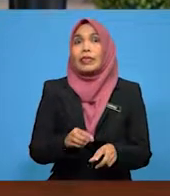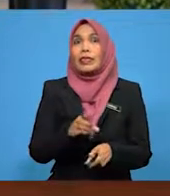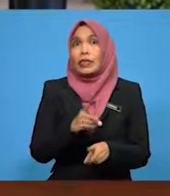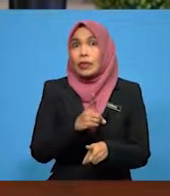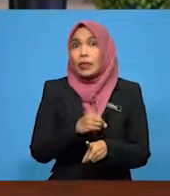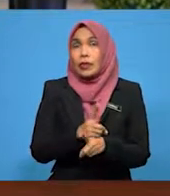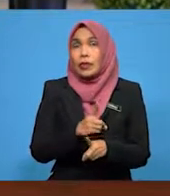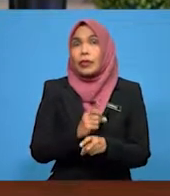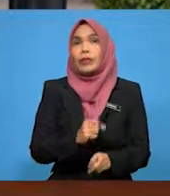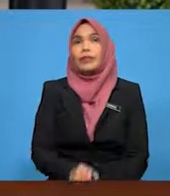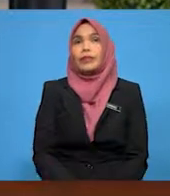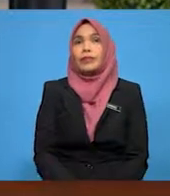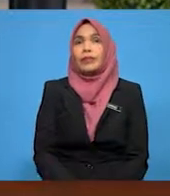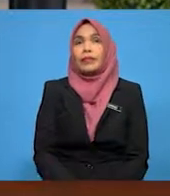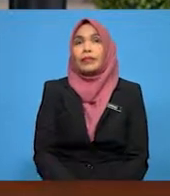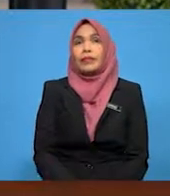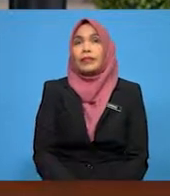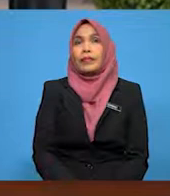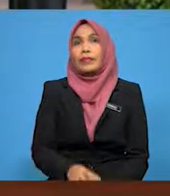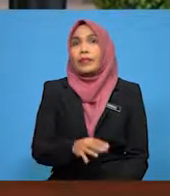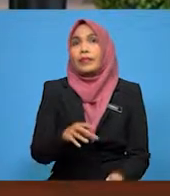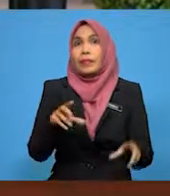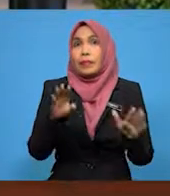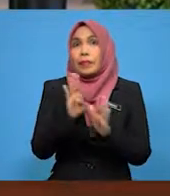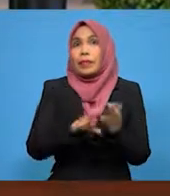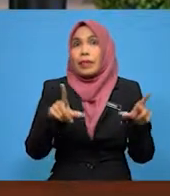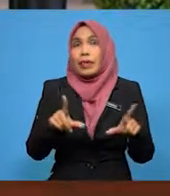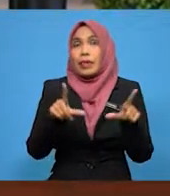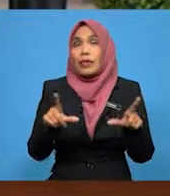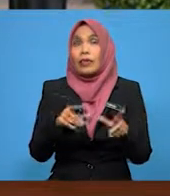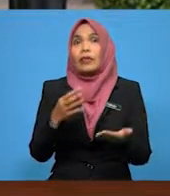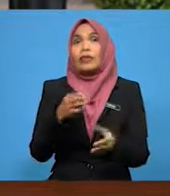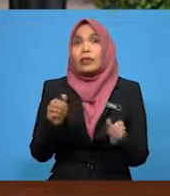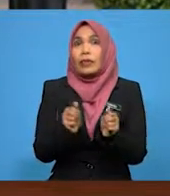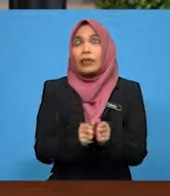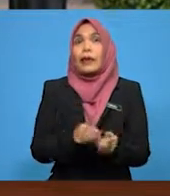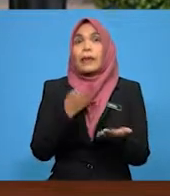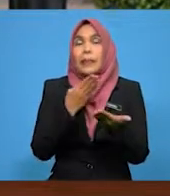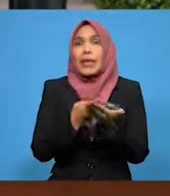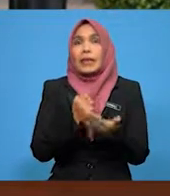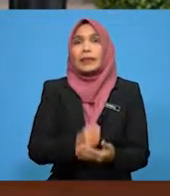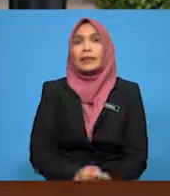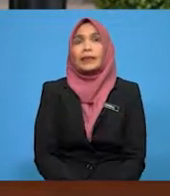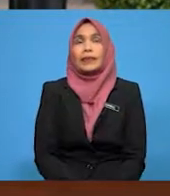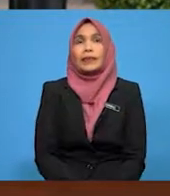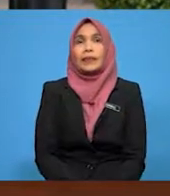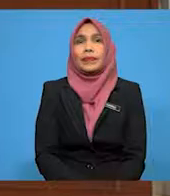memastikan proses pengeraman telur berlaku dengan baik untuk proses pembesaran embrio yang